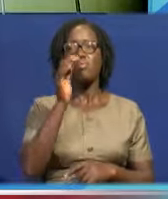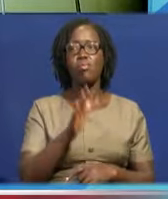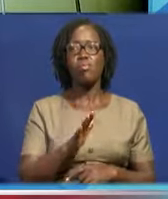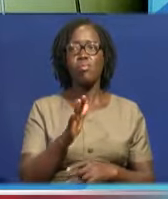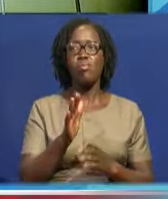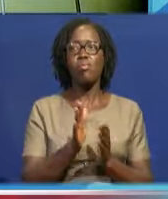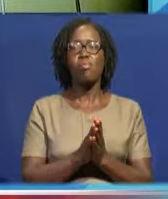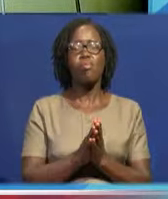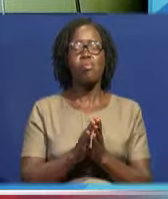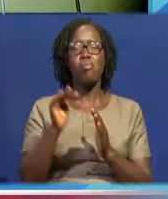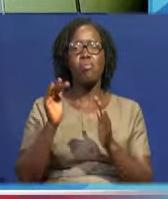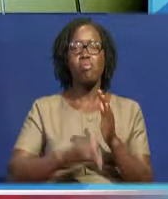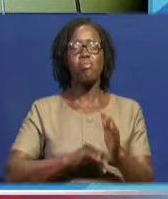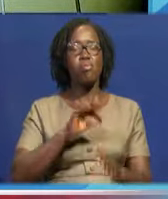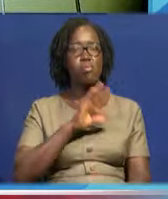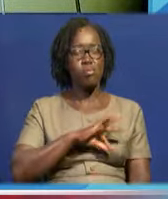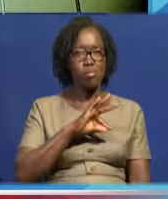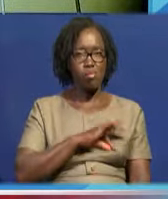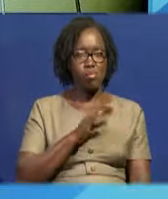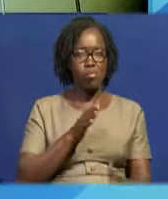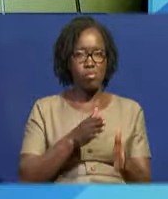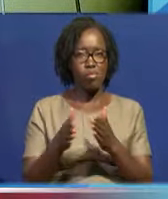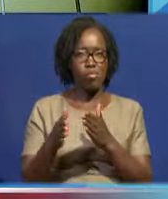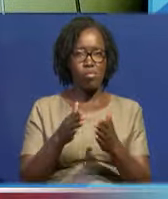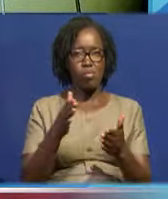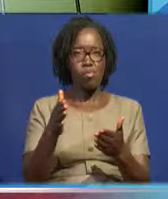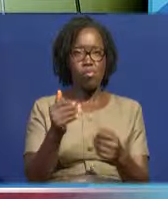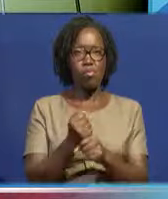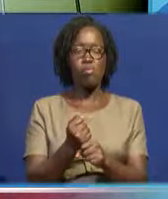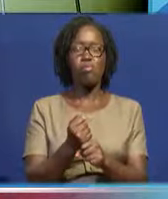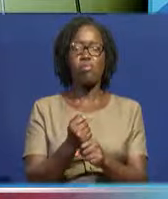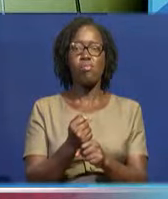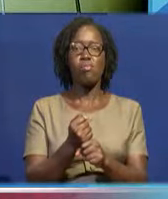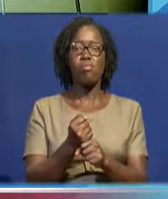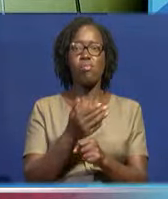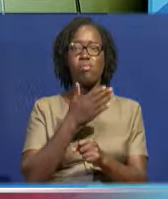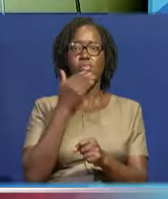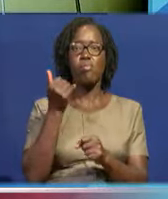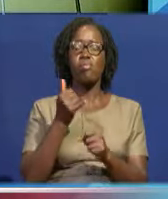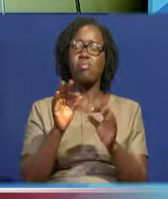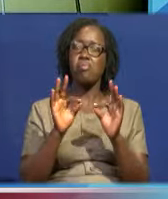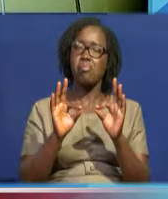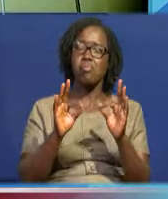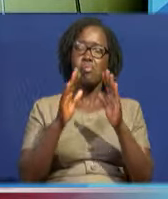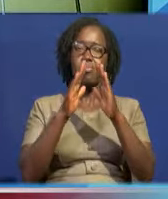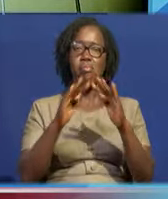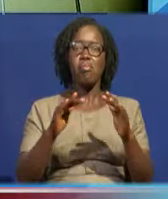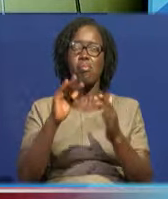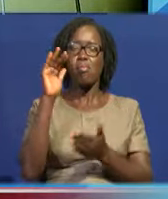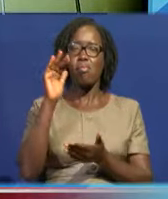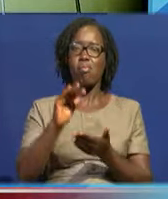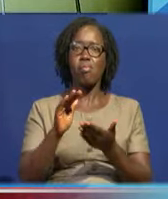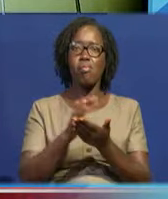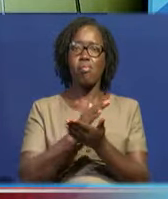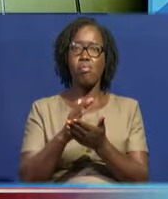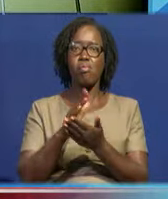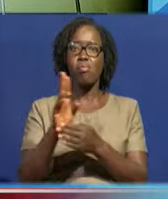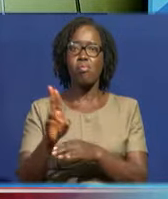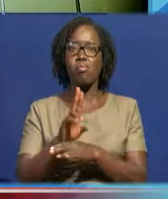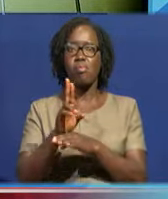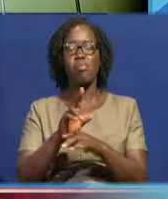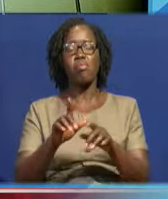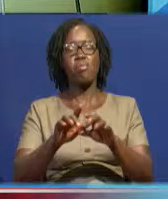wa kipato cha chini kupitia kubuni nafasi za ajira, kutoa makazi bora na kupunguza ugawaji wa ardhi inayotumika kwa